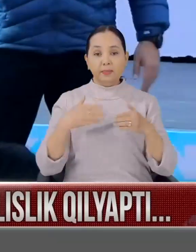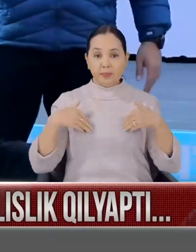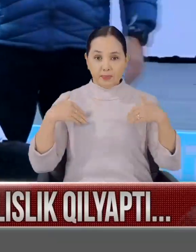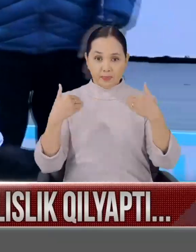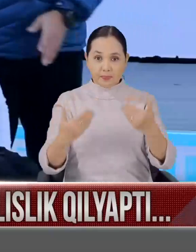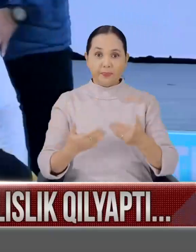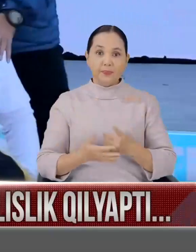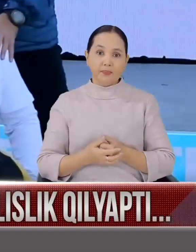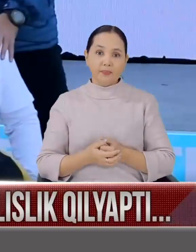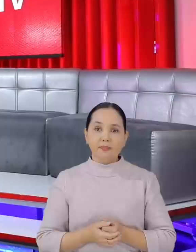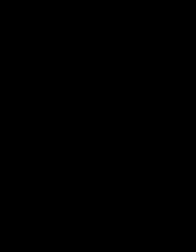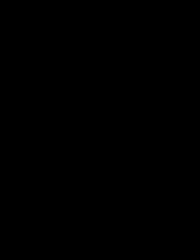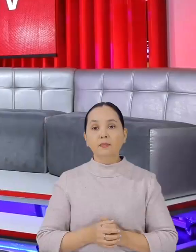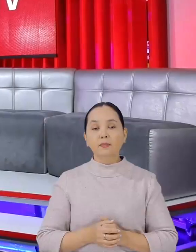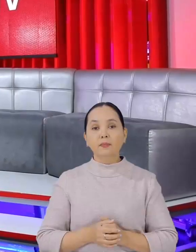күтіп барамыз.